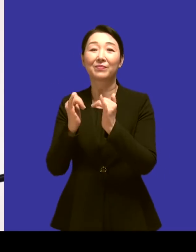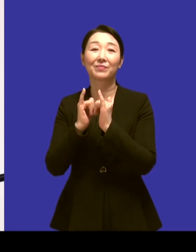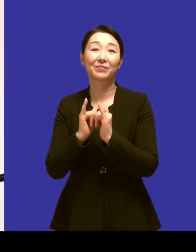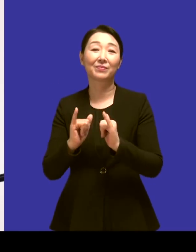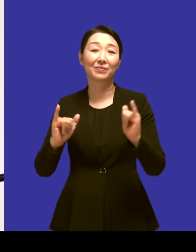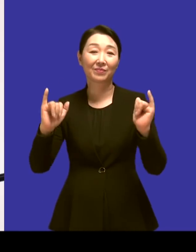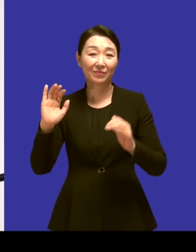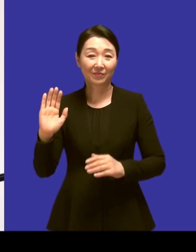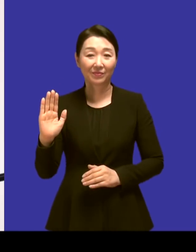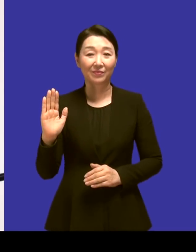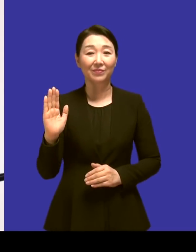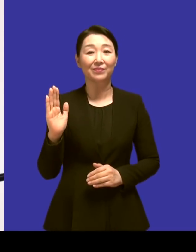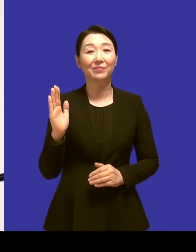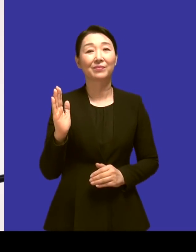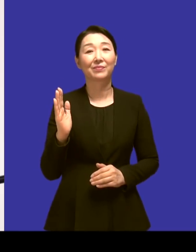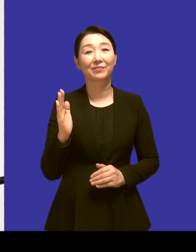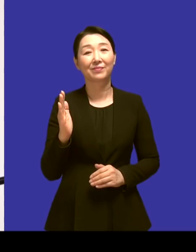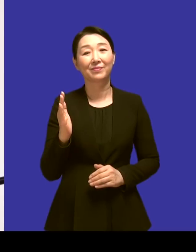예배하는 자 되어